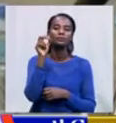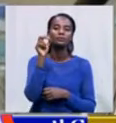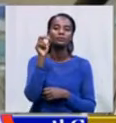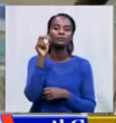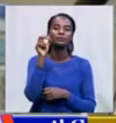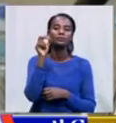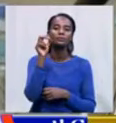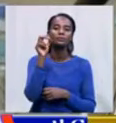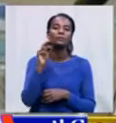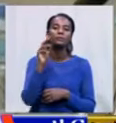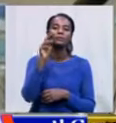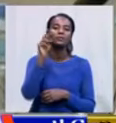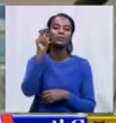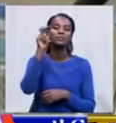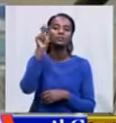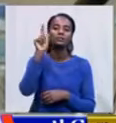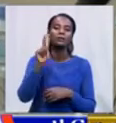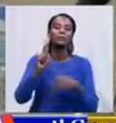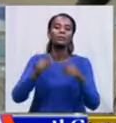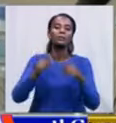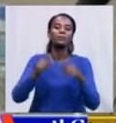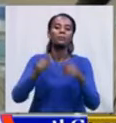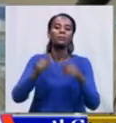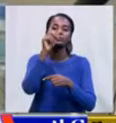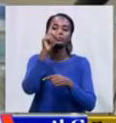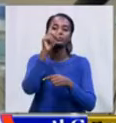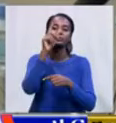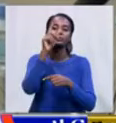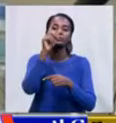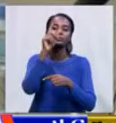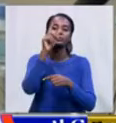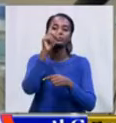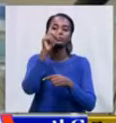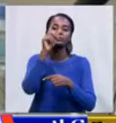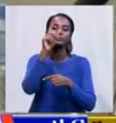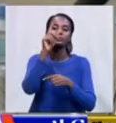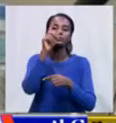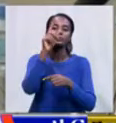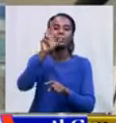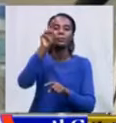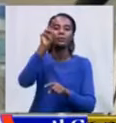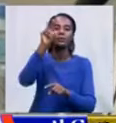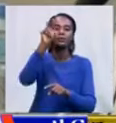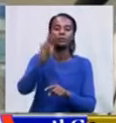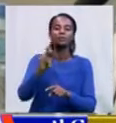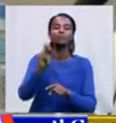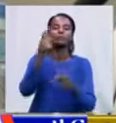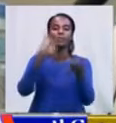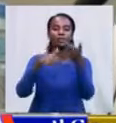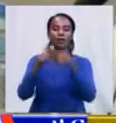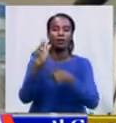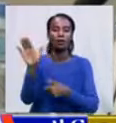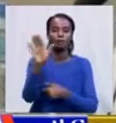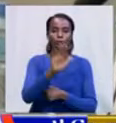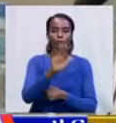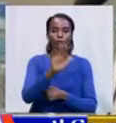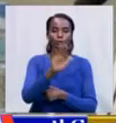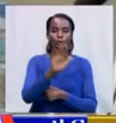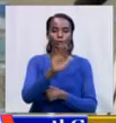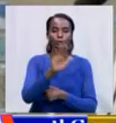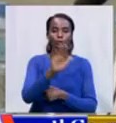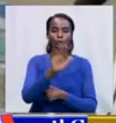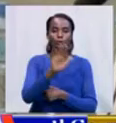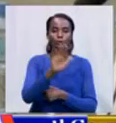መዲና በሄዱ ባንዳ መካ ስድስት ወር ነው የረመዳን ግዴታ የመጣላቸው ሂጅራው